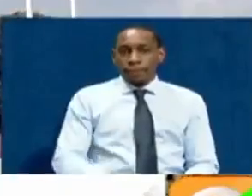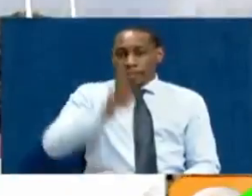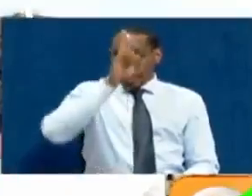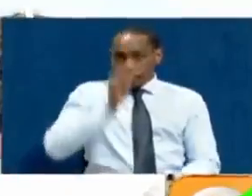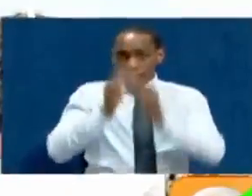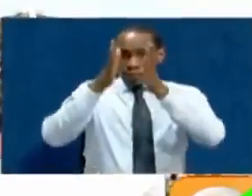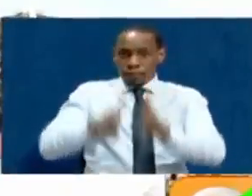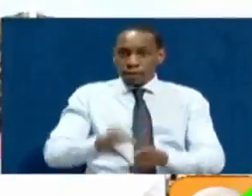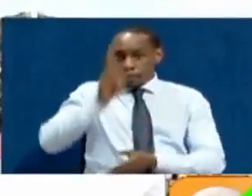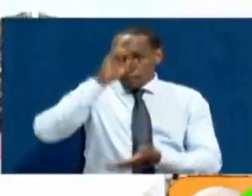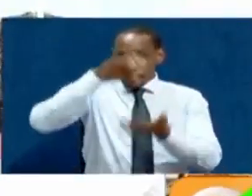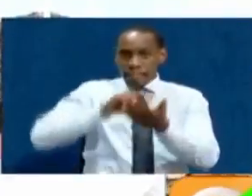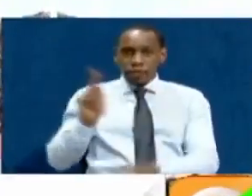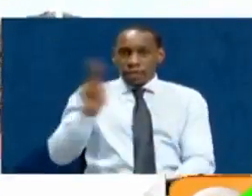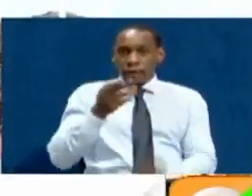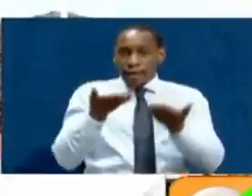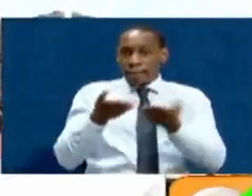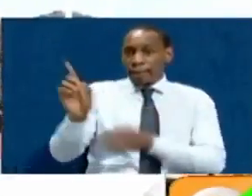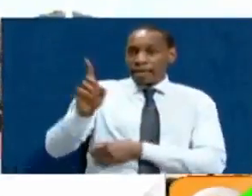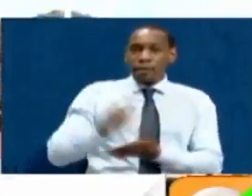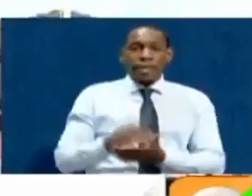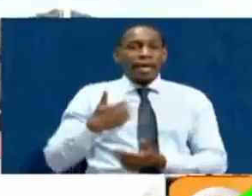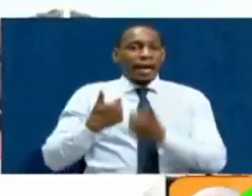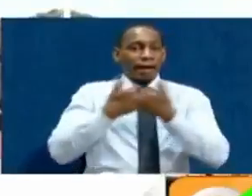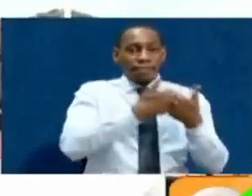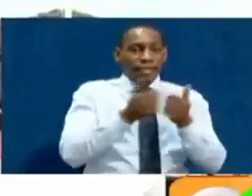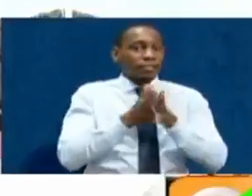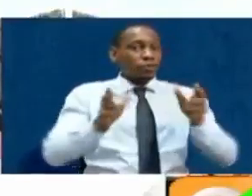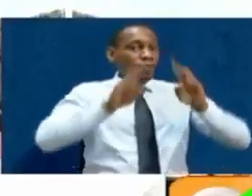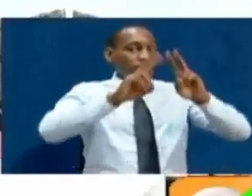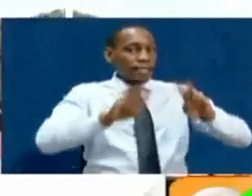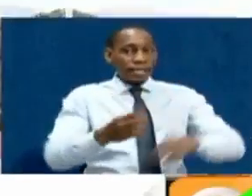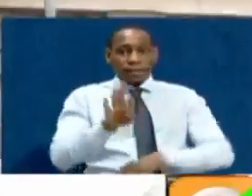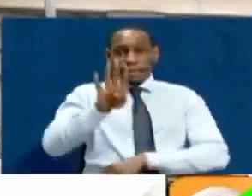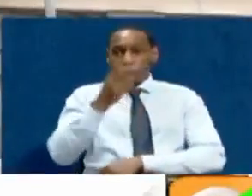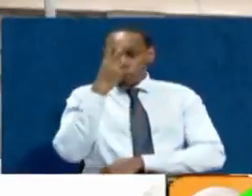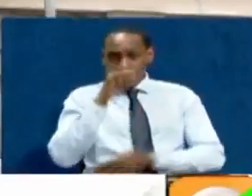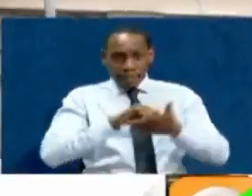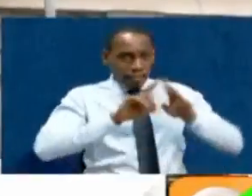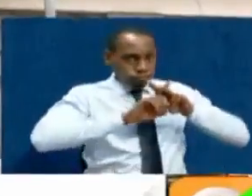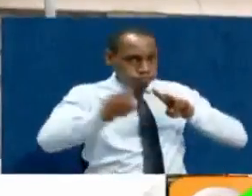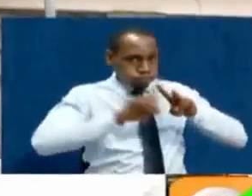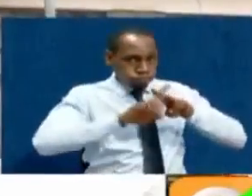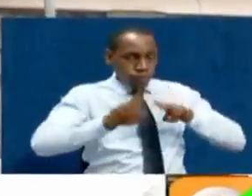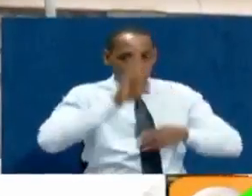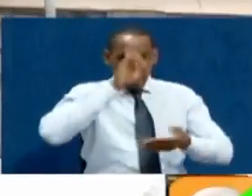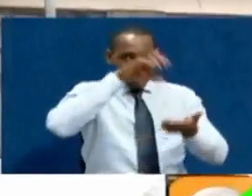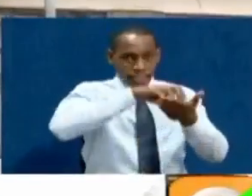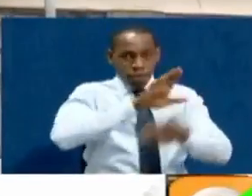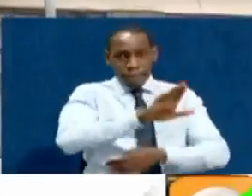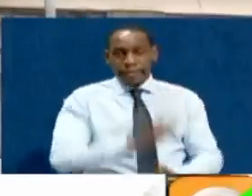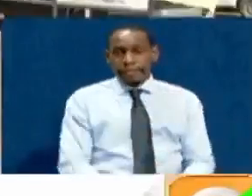Maafisa wa polisi katika kituo cha Kayole hapa jijini Nairobi wanakabiliwa na kibarua cha kuwasaka washukiwa wanne waliotoweka kutoka kituoni